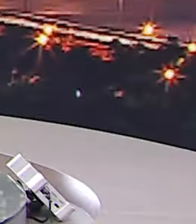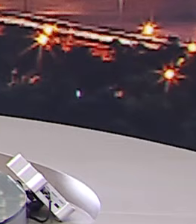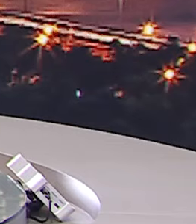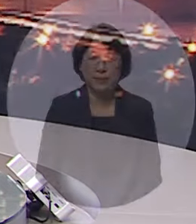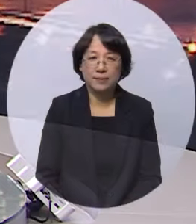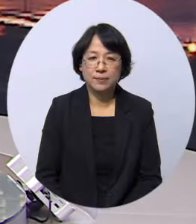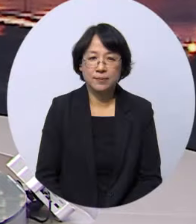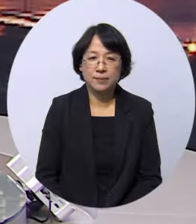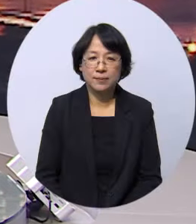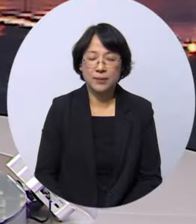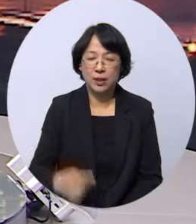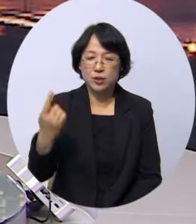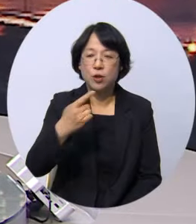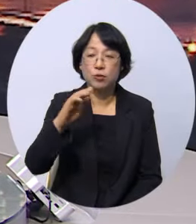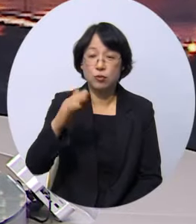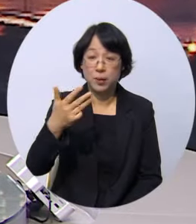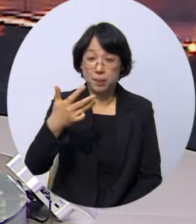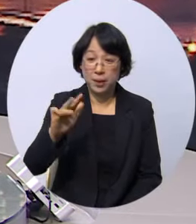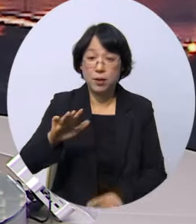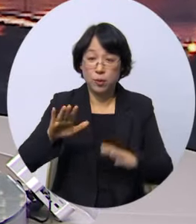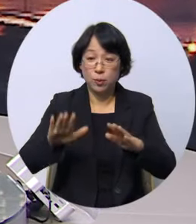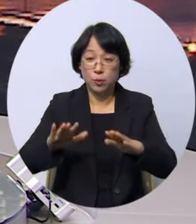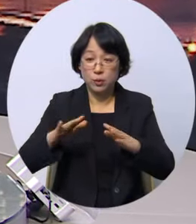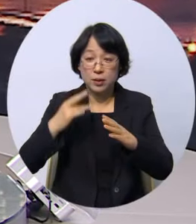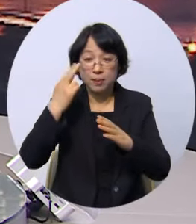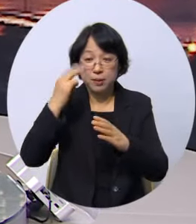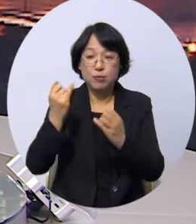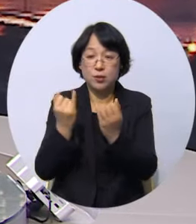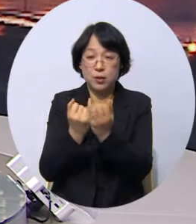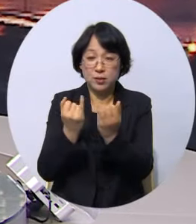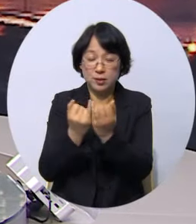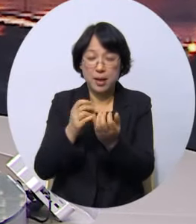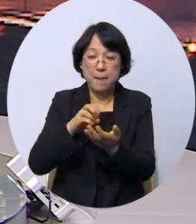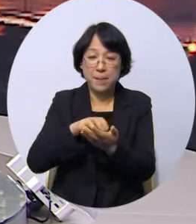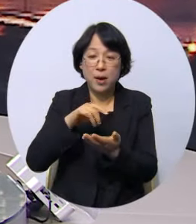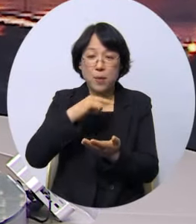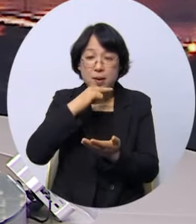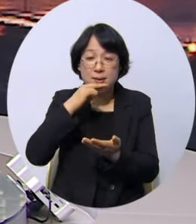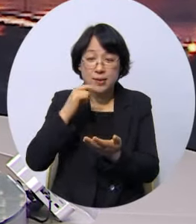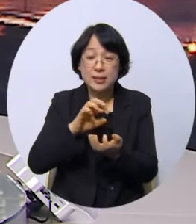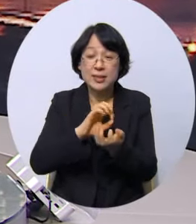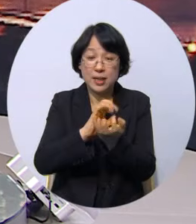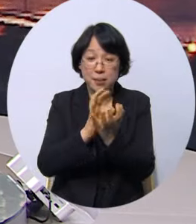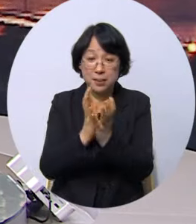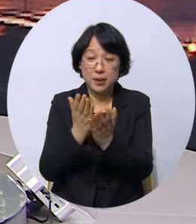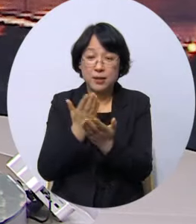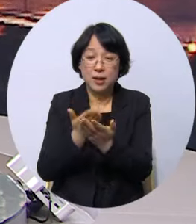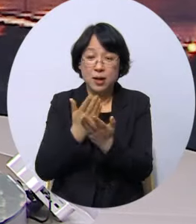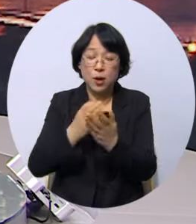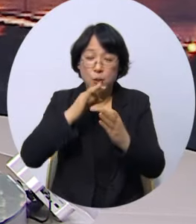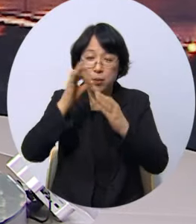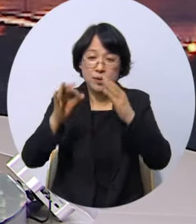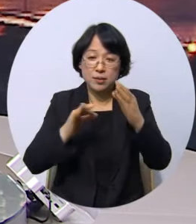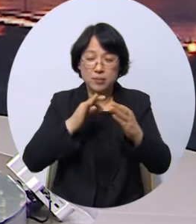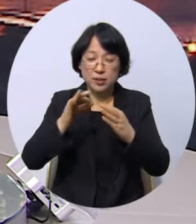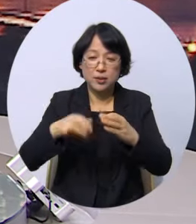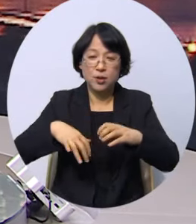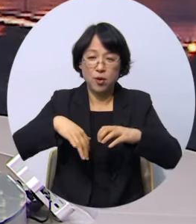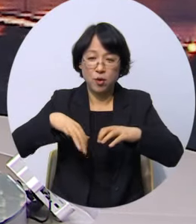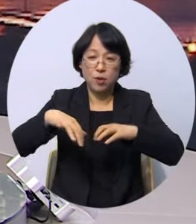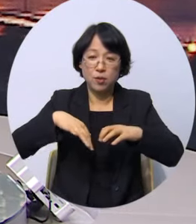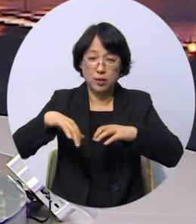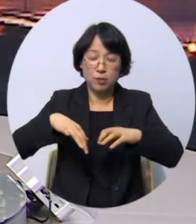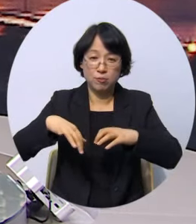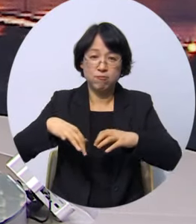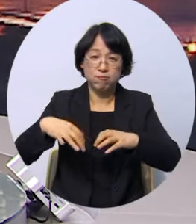날씨었습니다 1908년 오늘 미국 여성들이 빵과 장미를 달라고 외치면서 뉴욕 거리로 나왔습니다 그